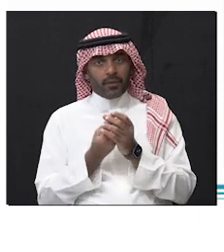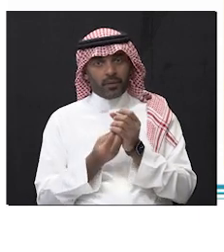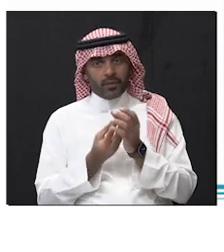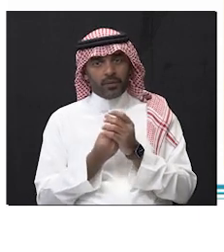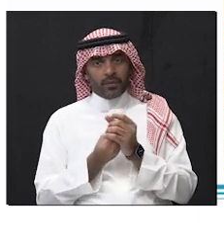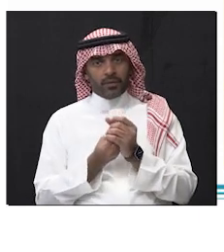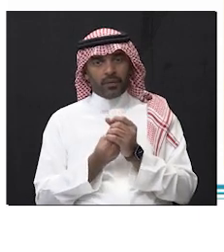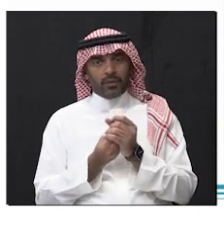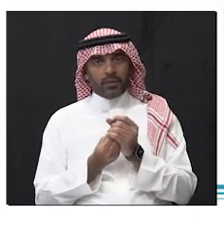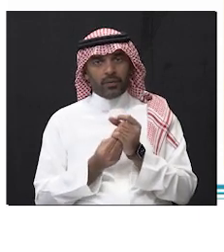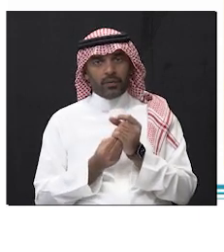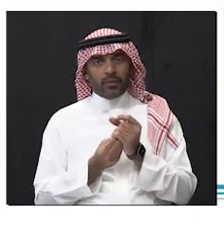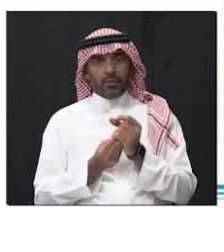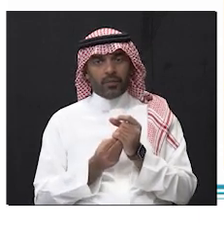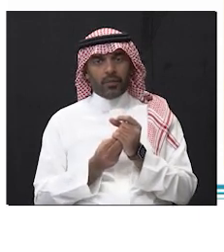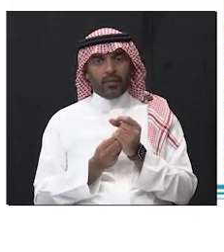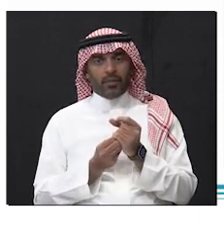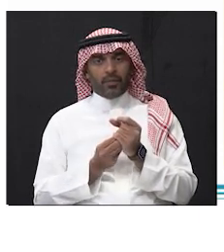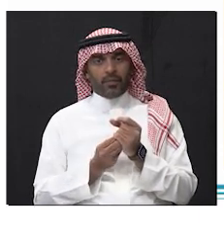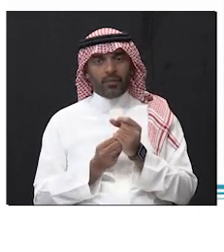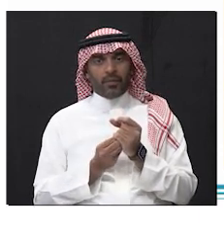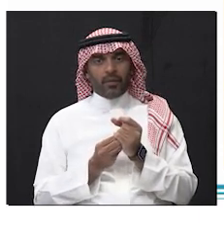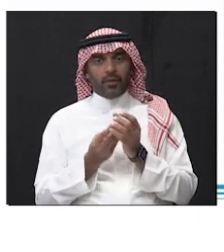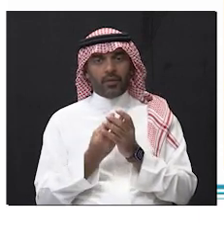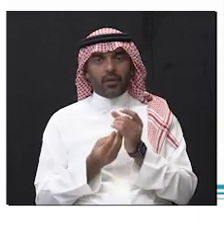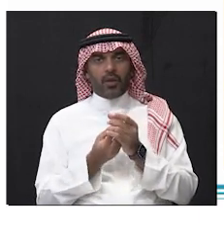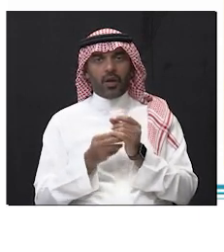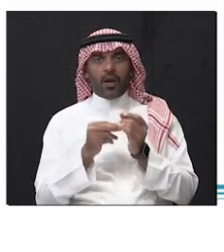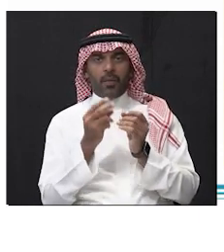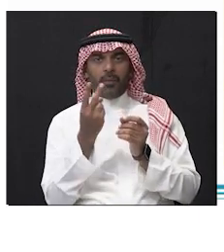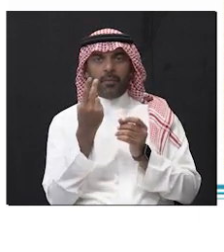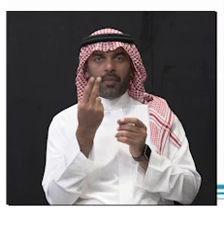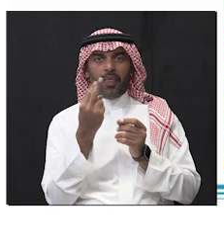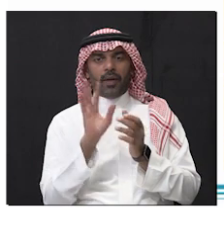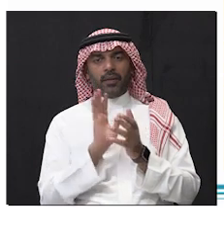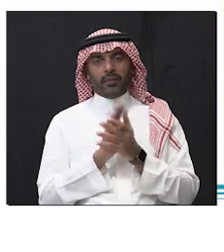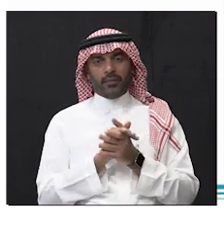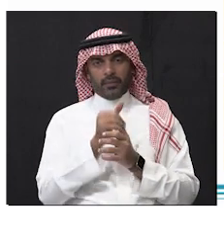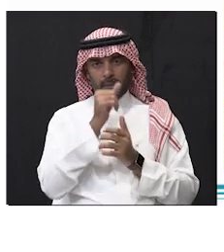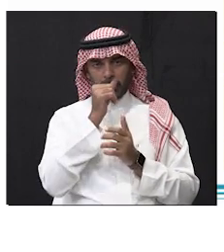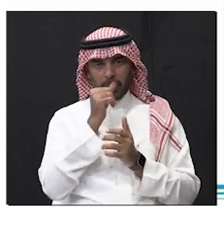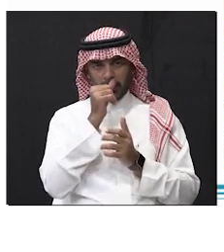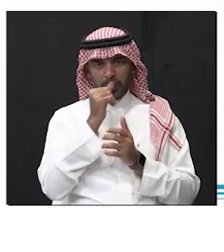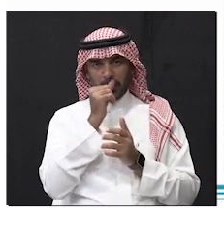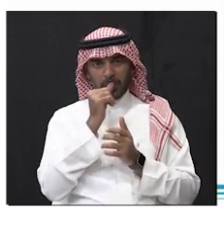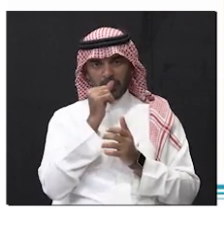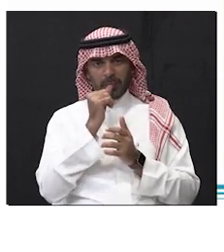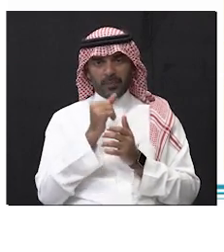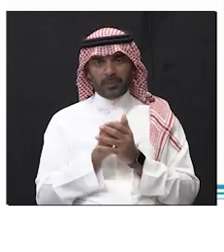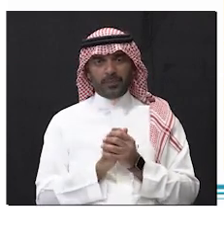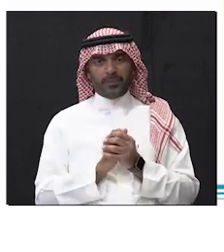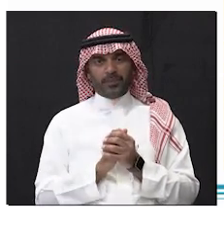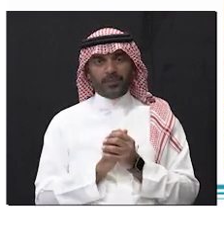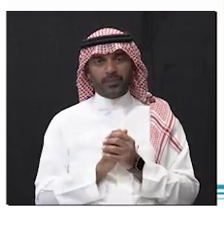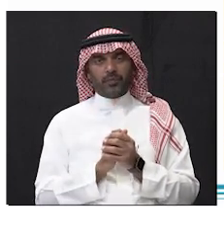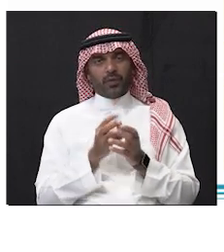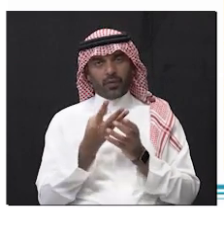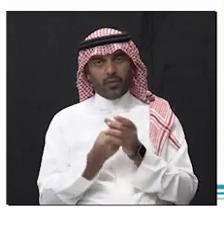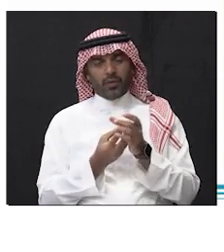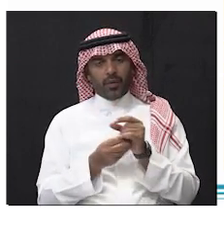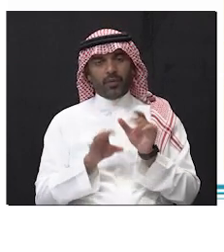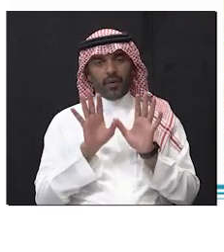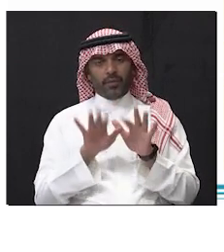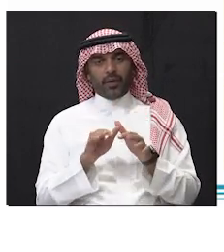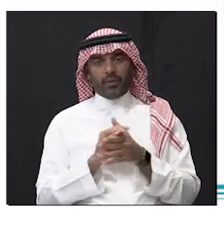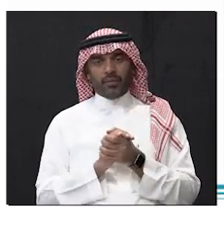تتكاثر بطريقتين. أحسنتم. تكاثر جنسي أو لا جنسي عن طريق التبرعم. ما هو